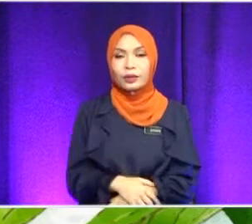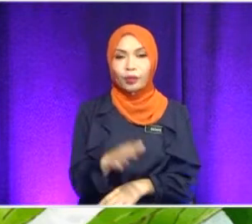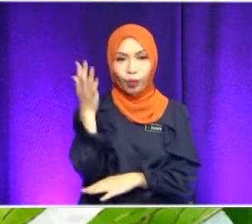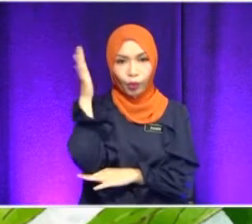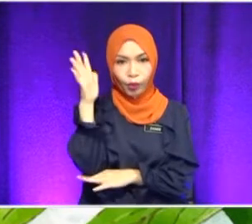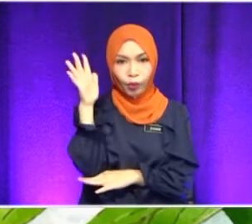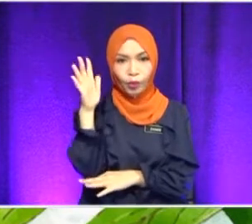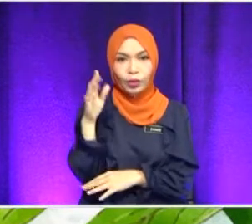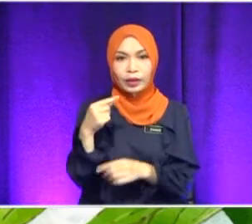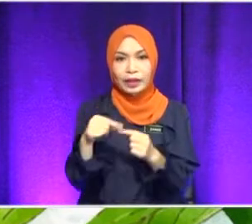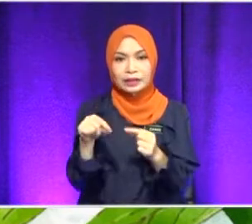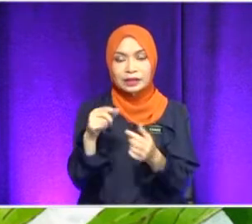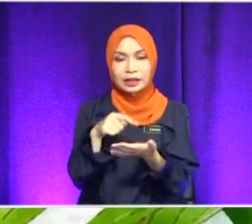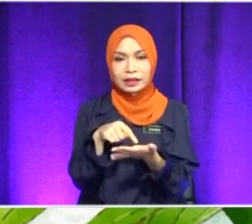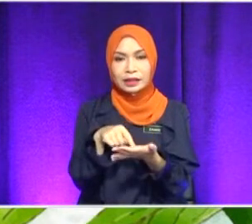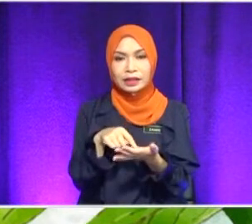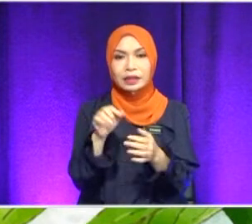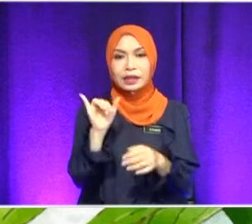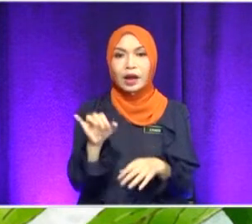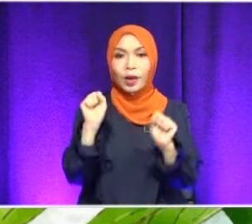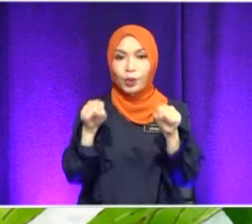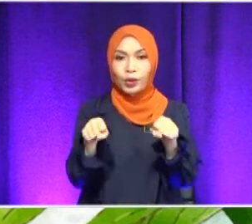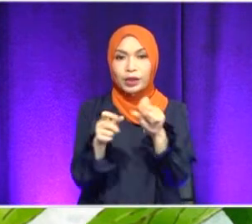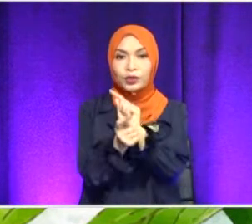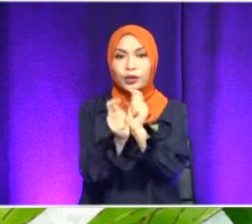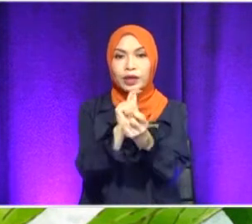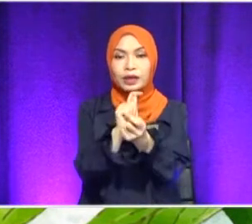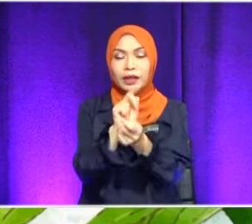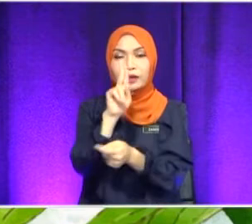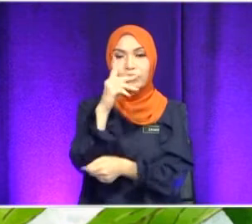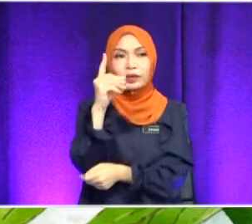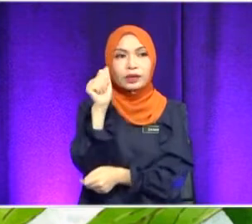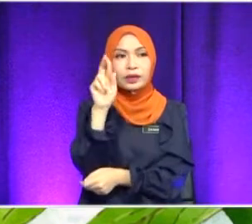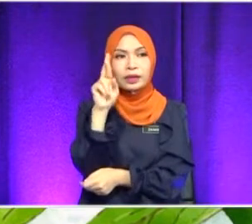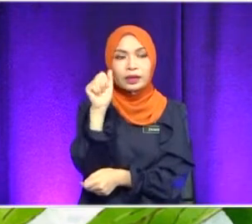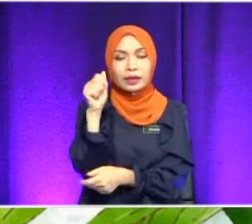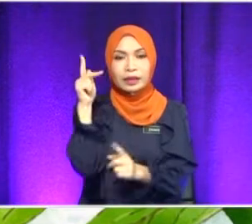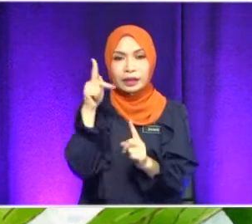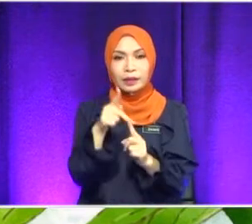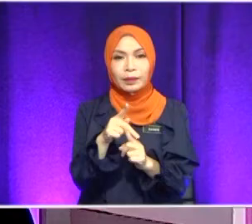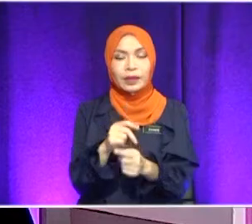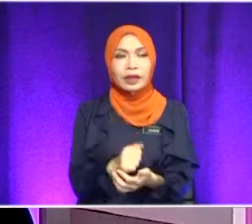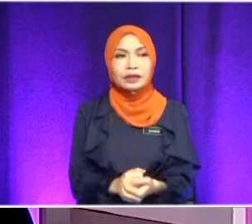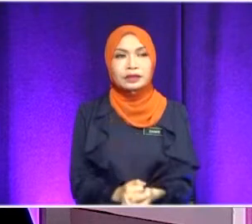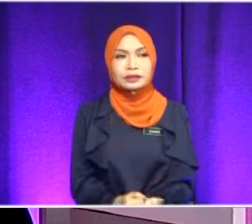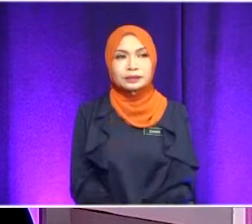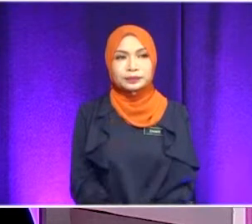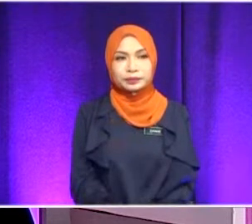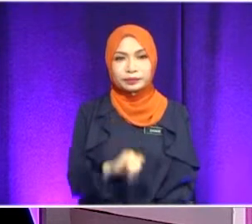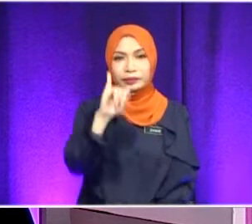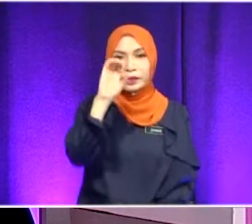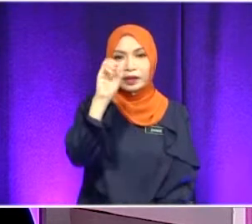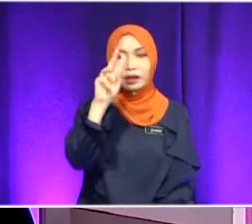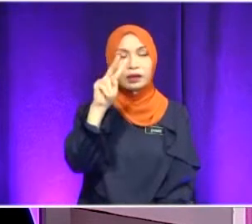udah kepada Oke jadi pokoknya Kris diperlukan nitrit jadi